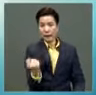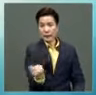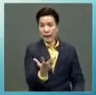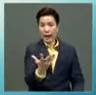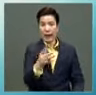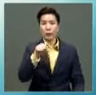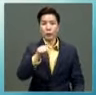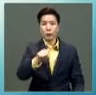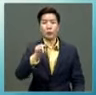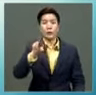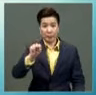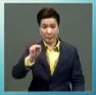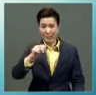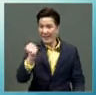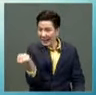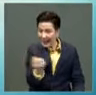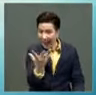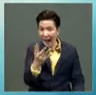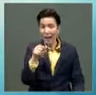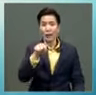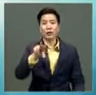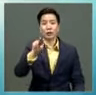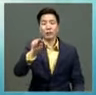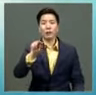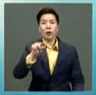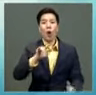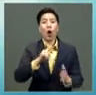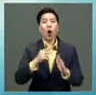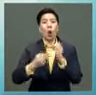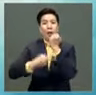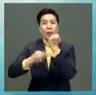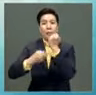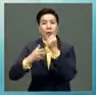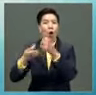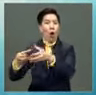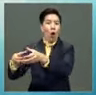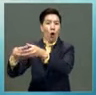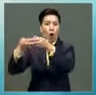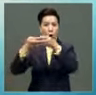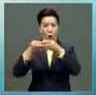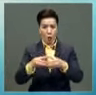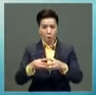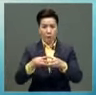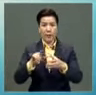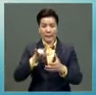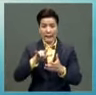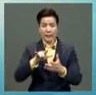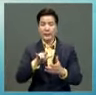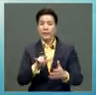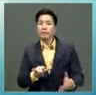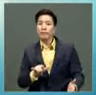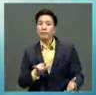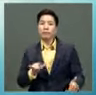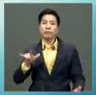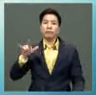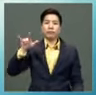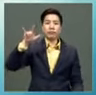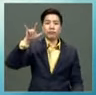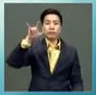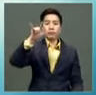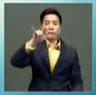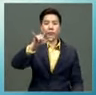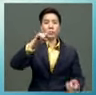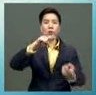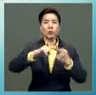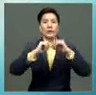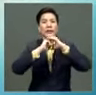ทีก็คือตี5นะครับโดยประมาณก็ได้เดินทางออกจากโรงแรมและบินไปทำภารกิจทางทหารและเติมน้ำมันที่เมื